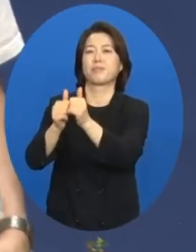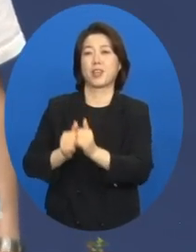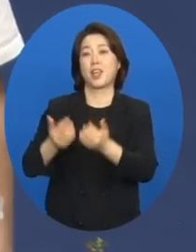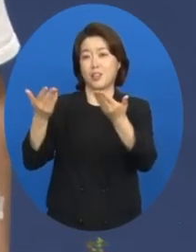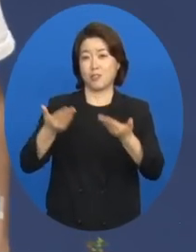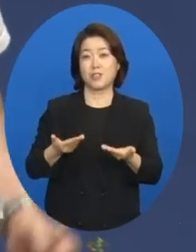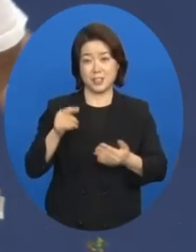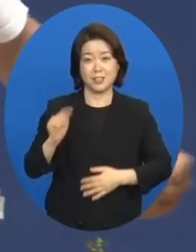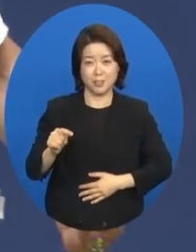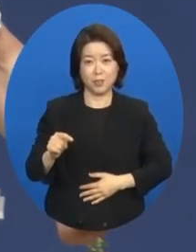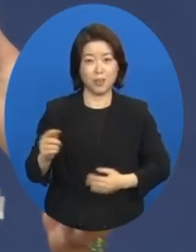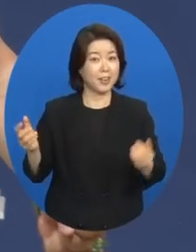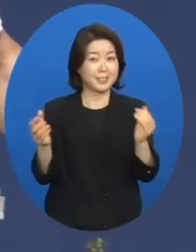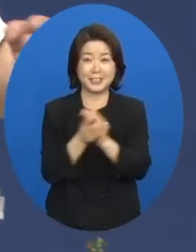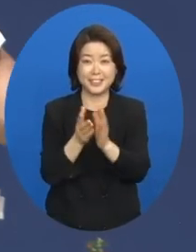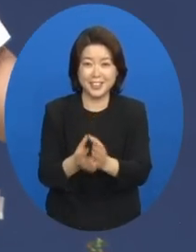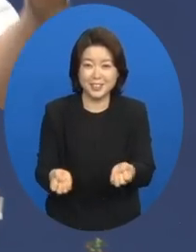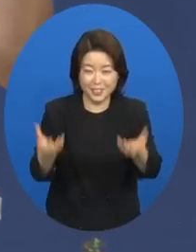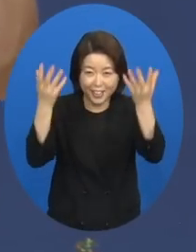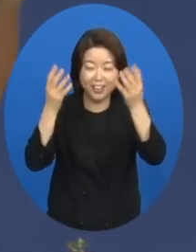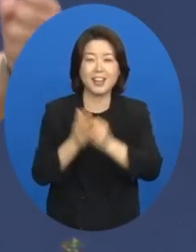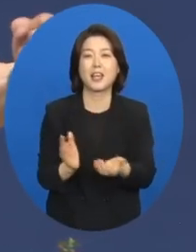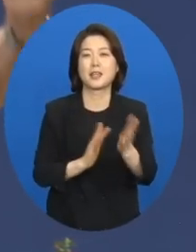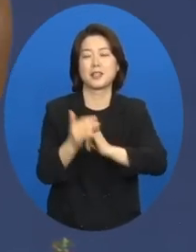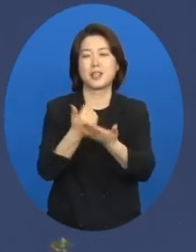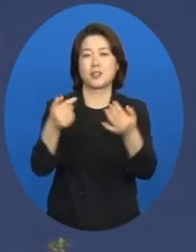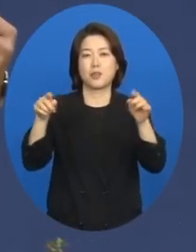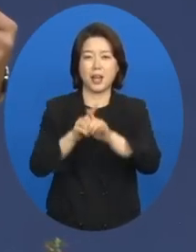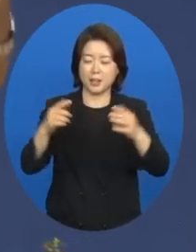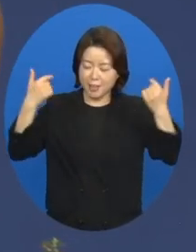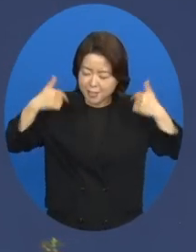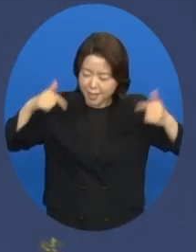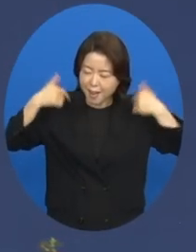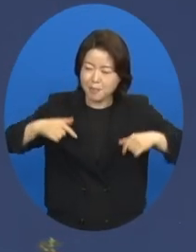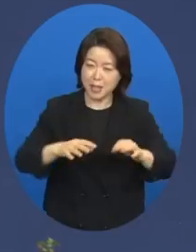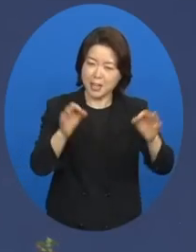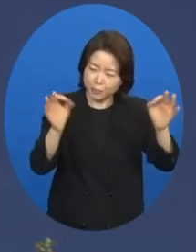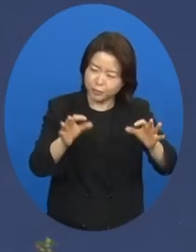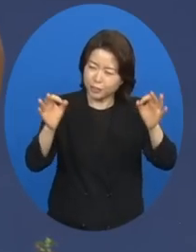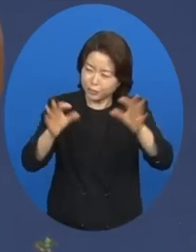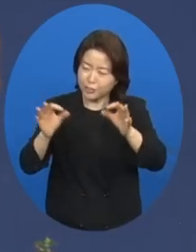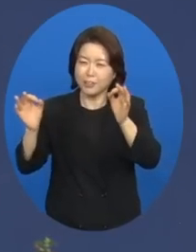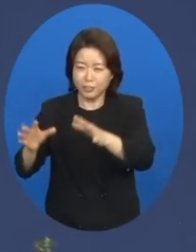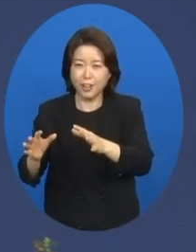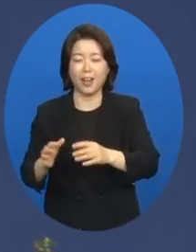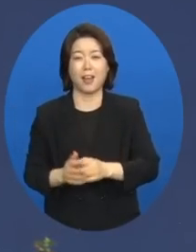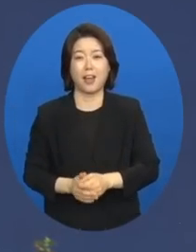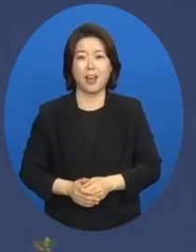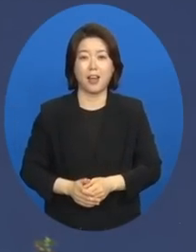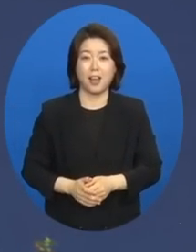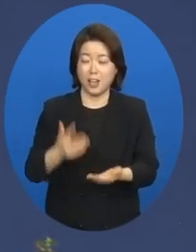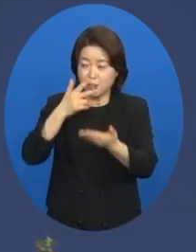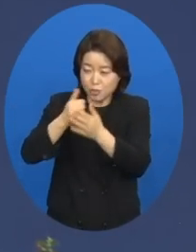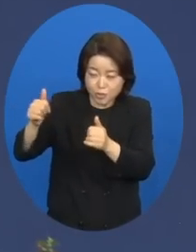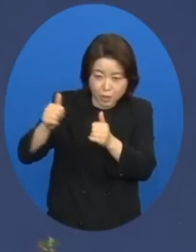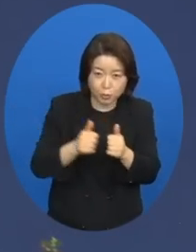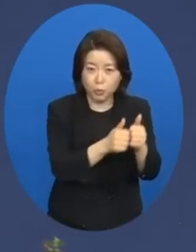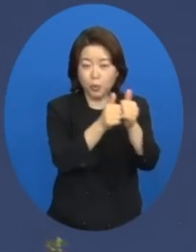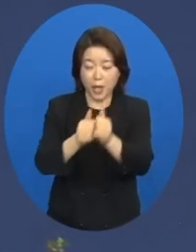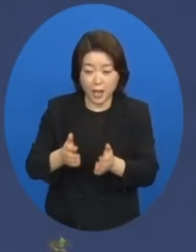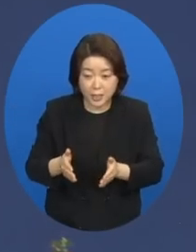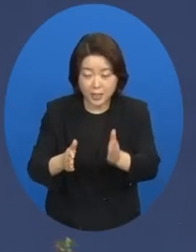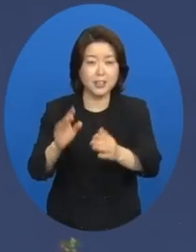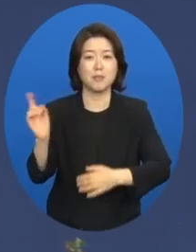거예요. 할렐루야! 예수와 함께 날마다 순간마다 분초마다 주님과 함께 동행하는 길이 바로